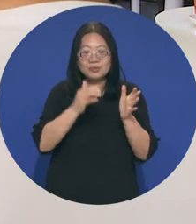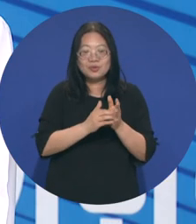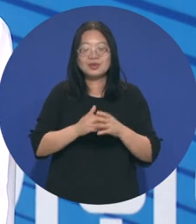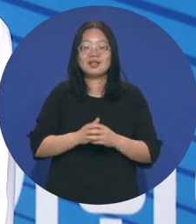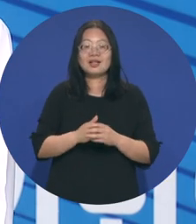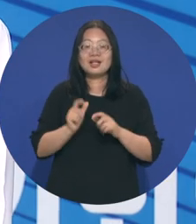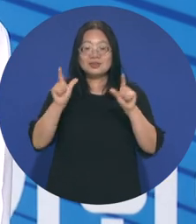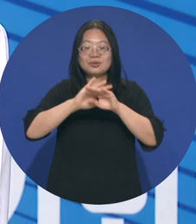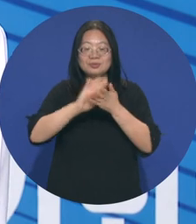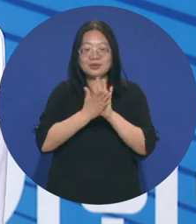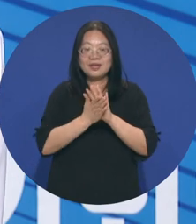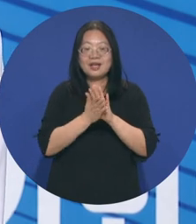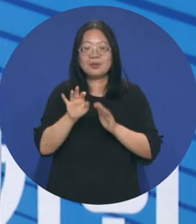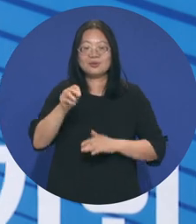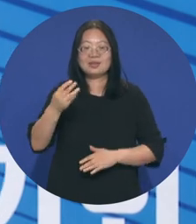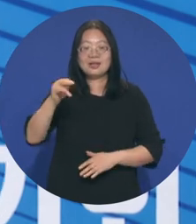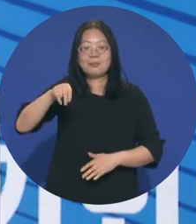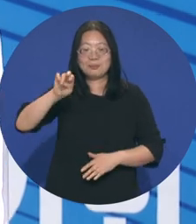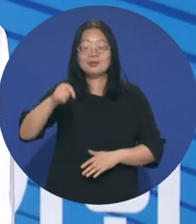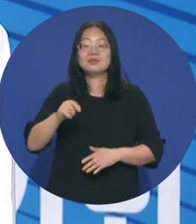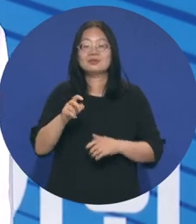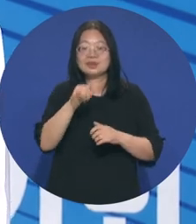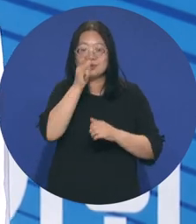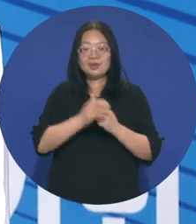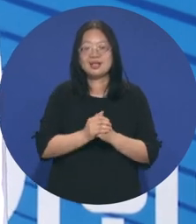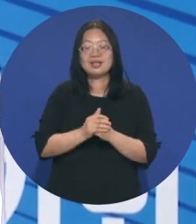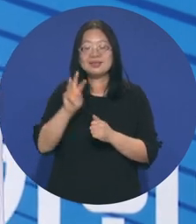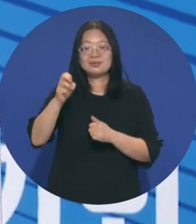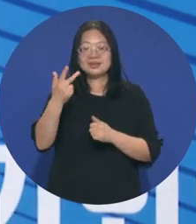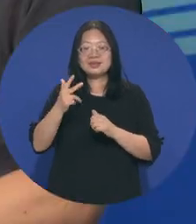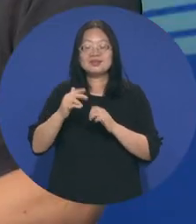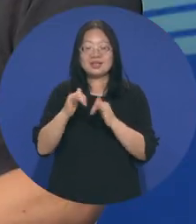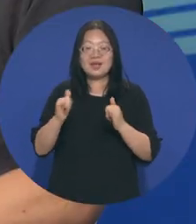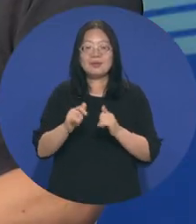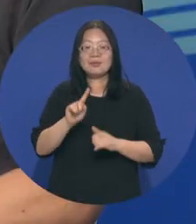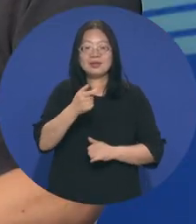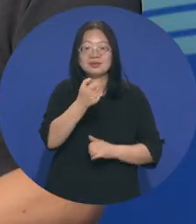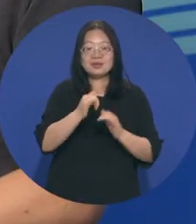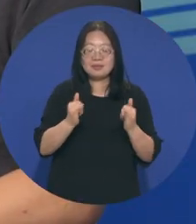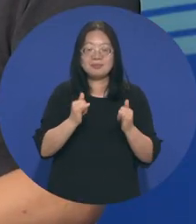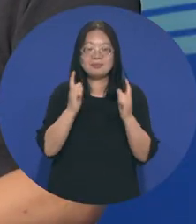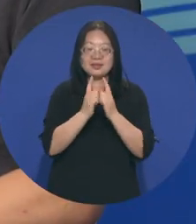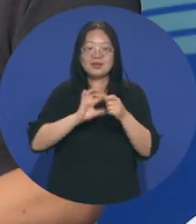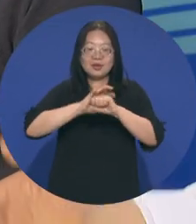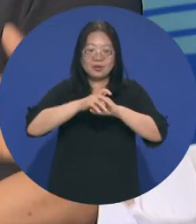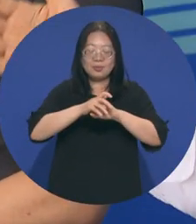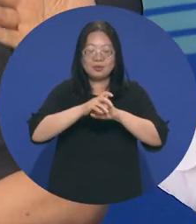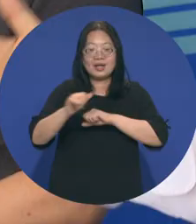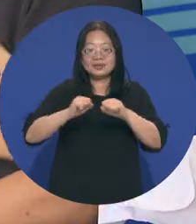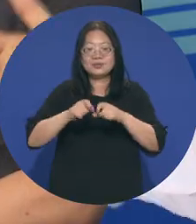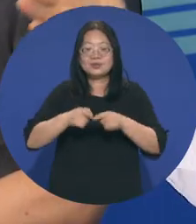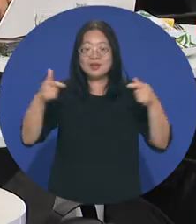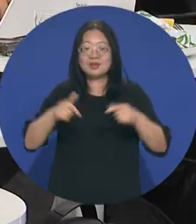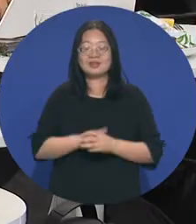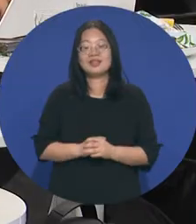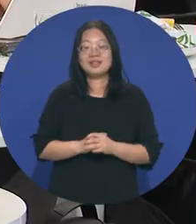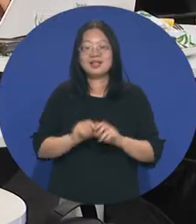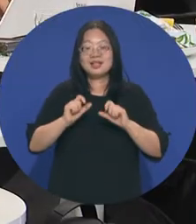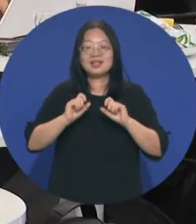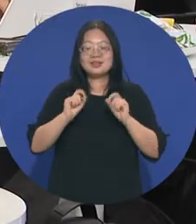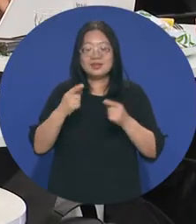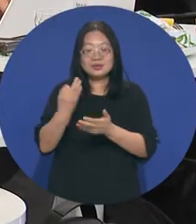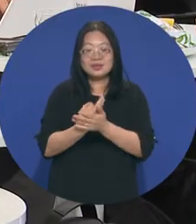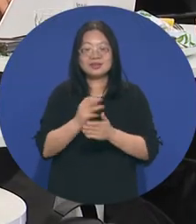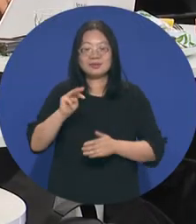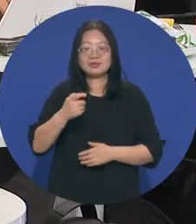구축했습니다. 2년 동안 37개국 160여 명을 만나 글로벌 경제 영토를 넓히고 기회소득과 360도